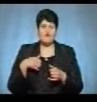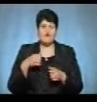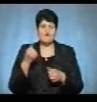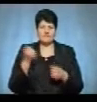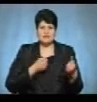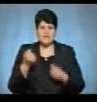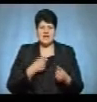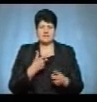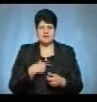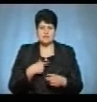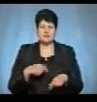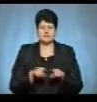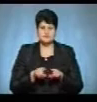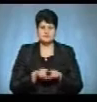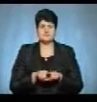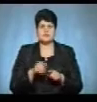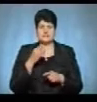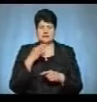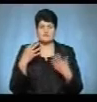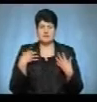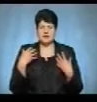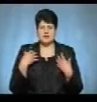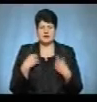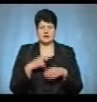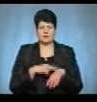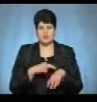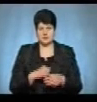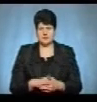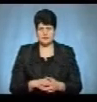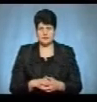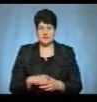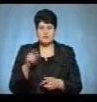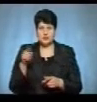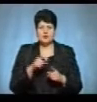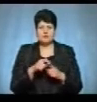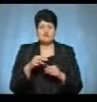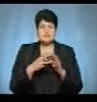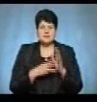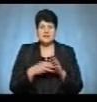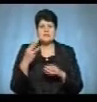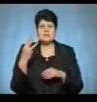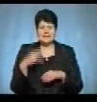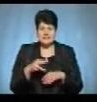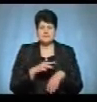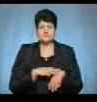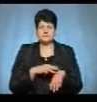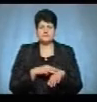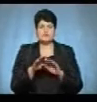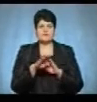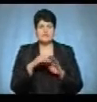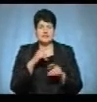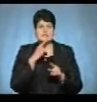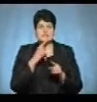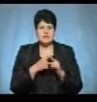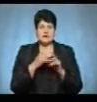себе, каже начальник Борщівського відділення Нацполіції Андрій Свинарчук. За його словами, о 18:30 правоохоронців викликала